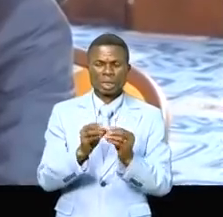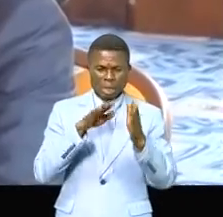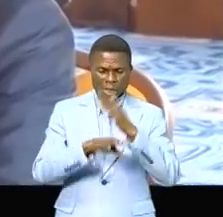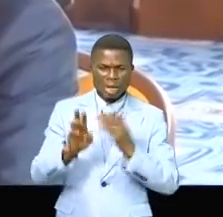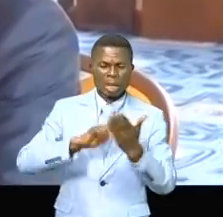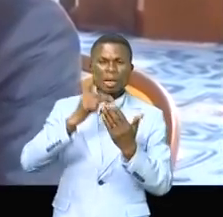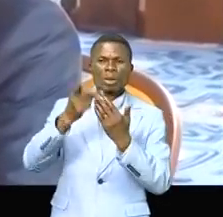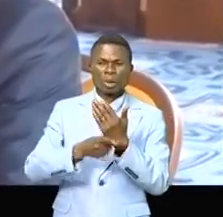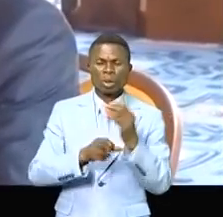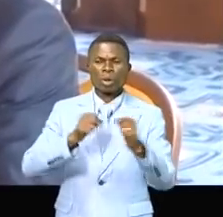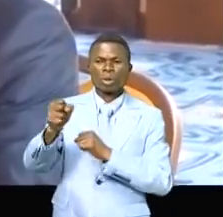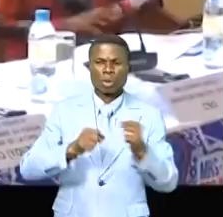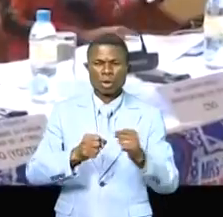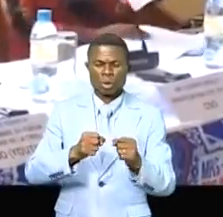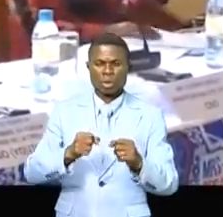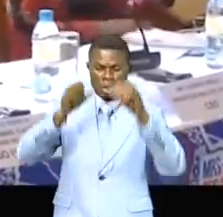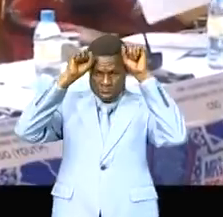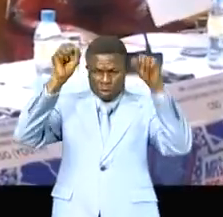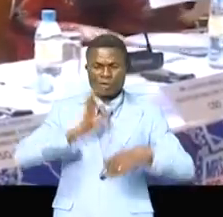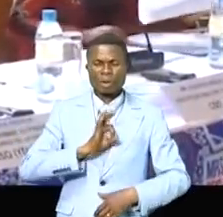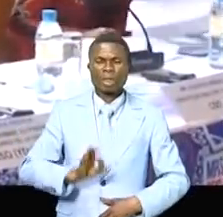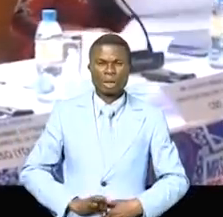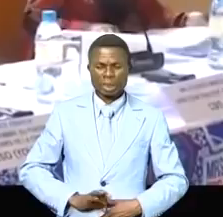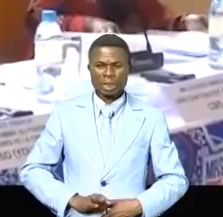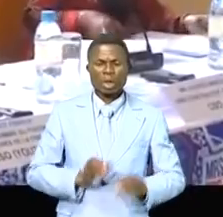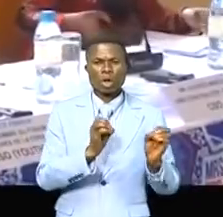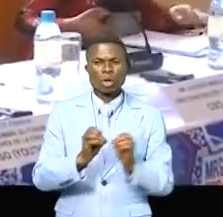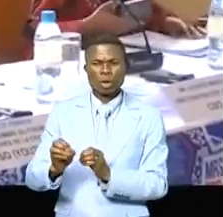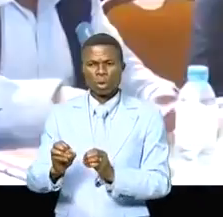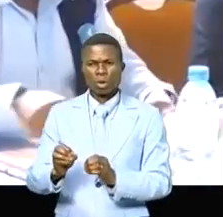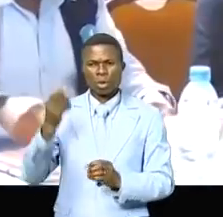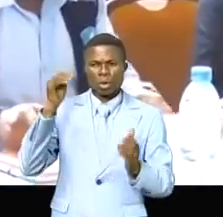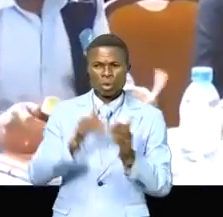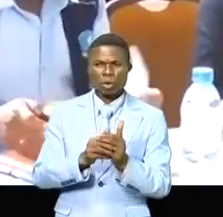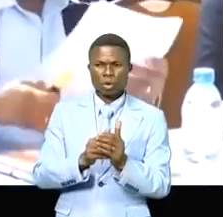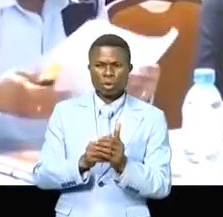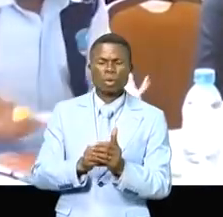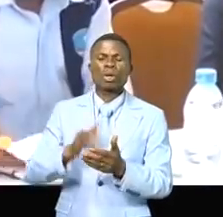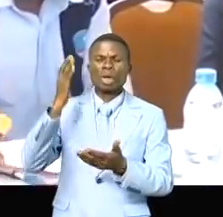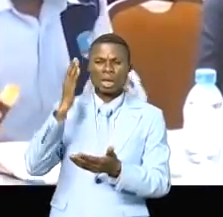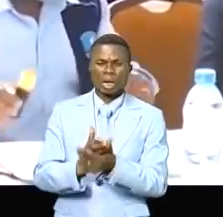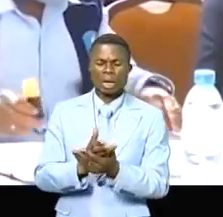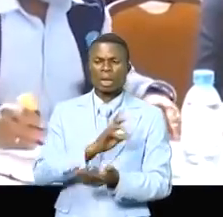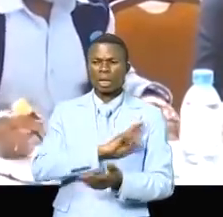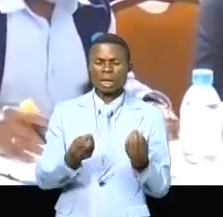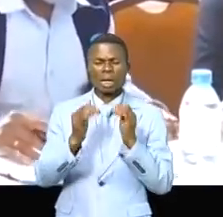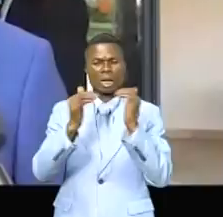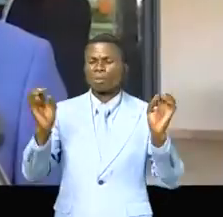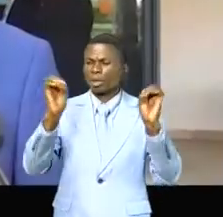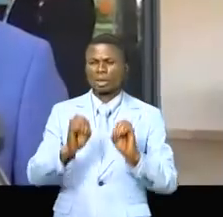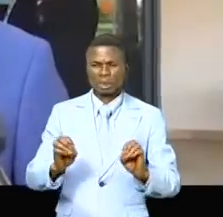dans le cadre de la lutte que mène le chef de l'État, Félix Tshisekedi, contre les maux dont souffre la RDC, entre autres